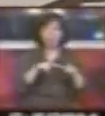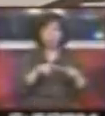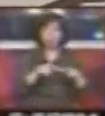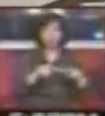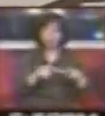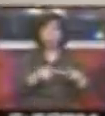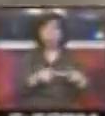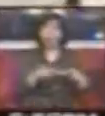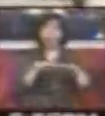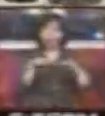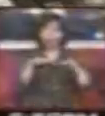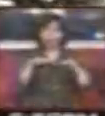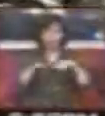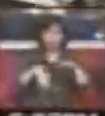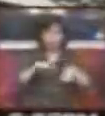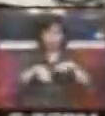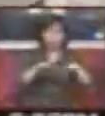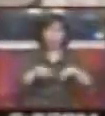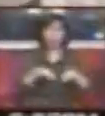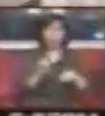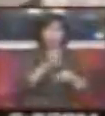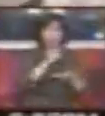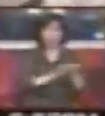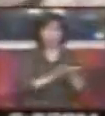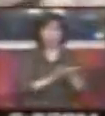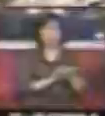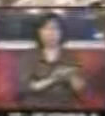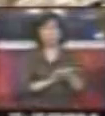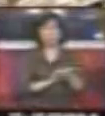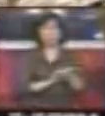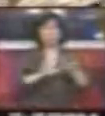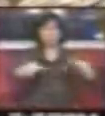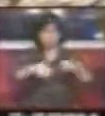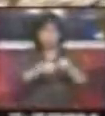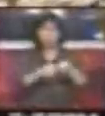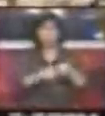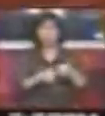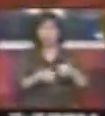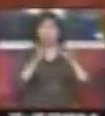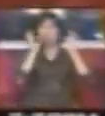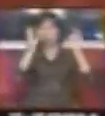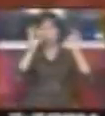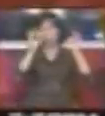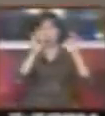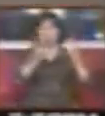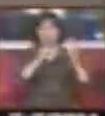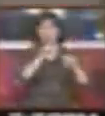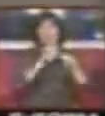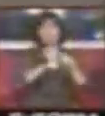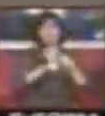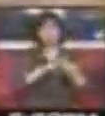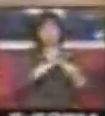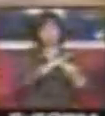a spider. Patunay ito na kayang-kaya ng makipagsabayan ng mga batang Pinoy sa mga larangang